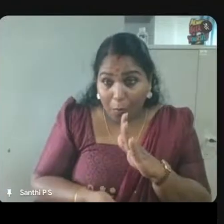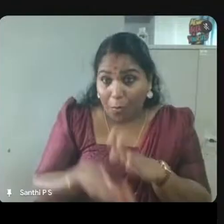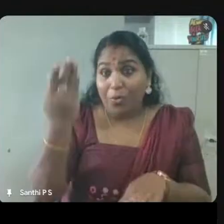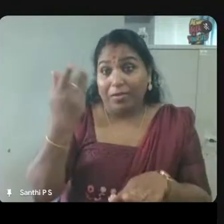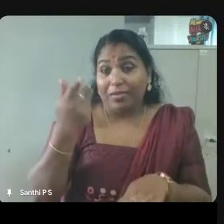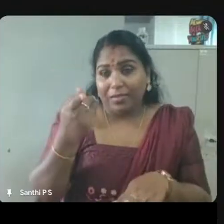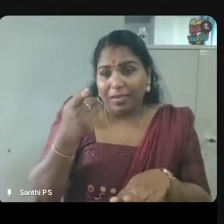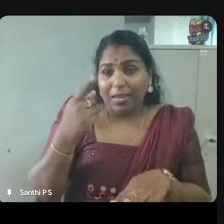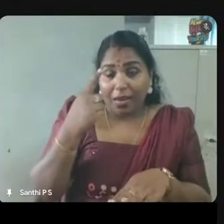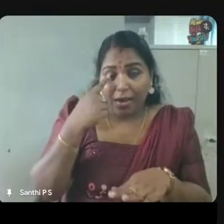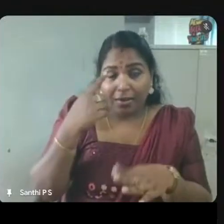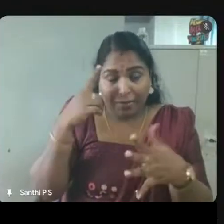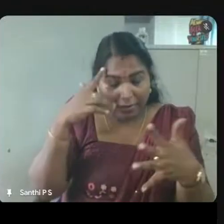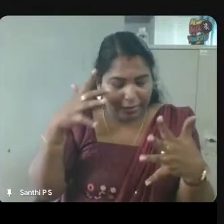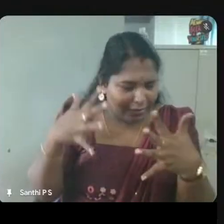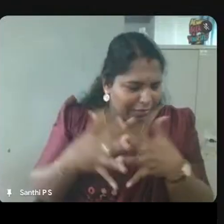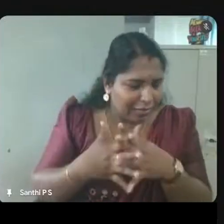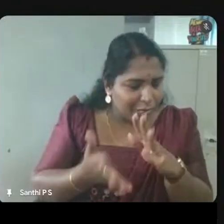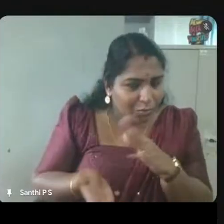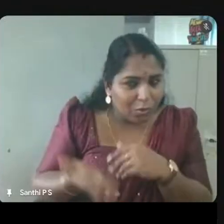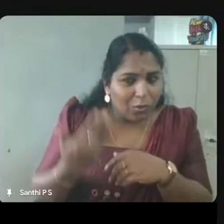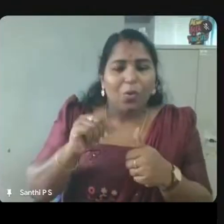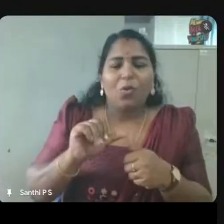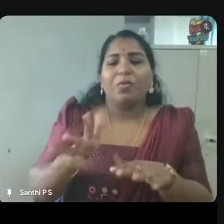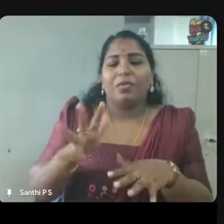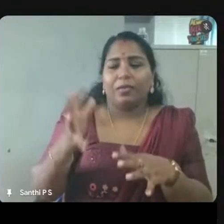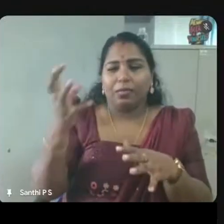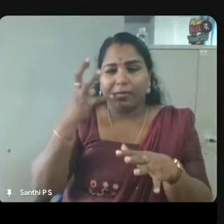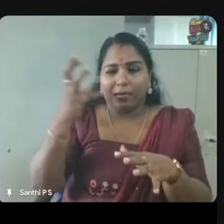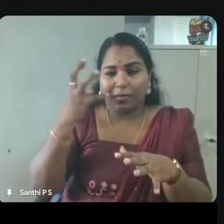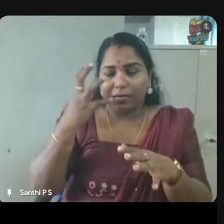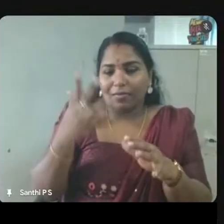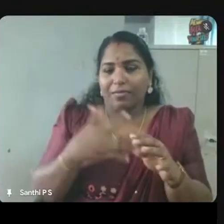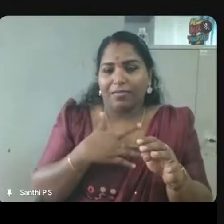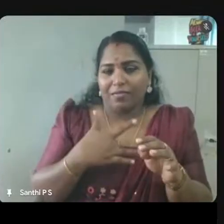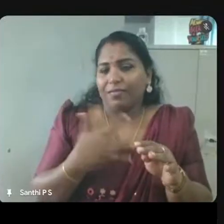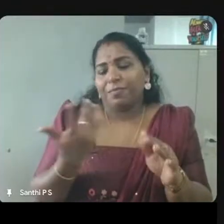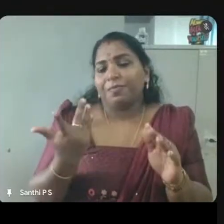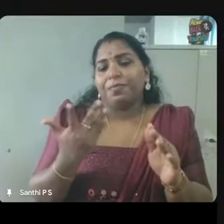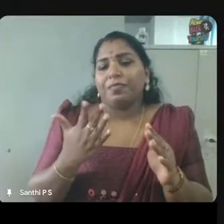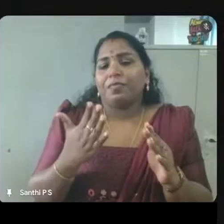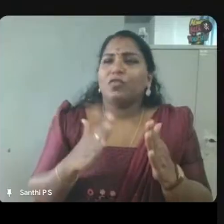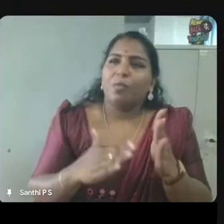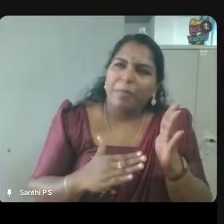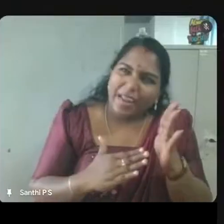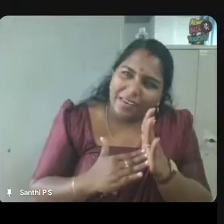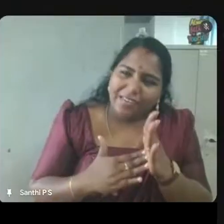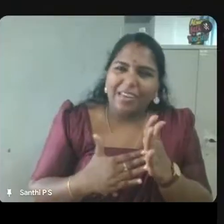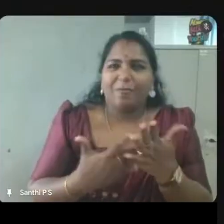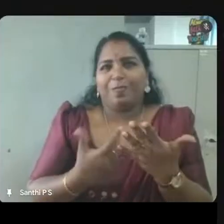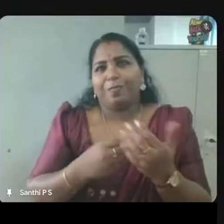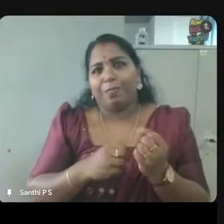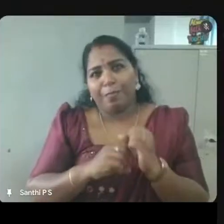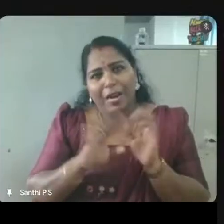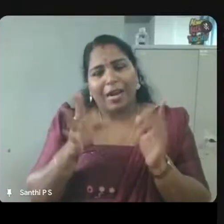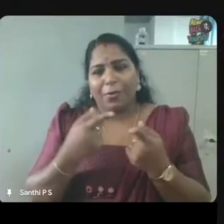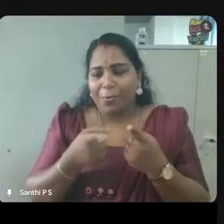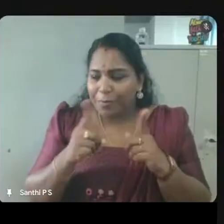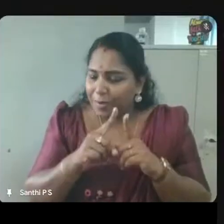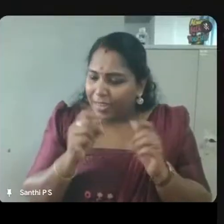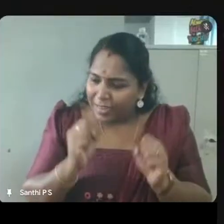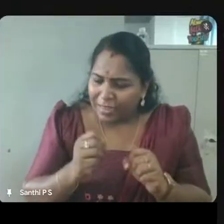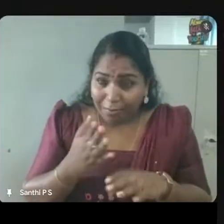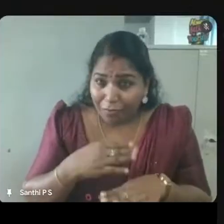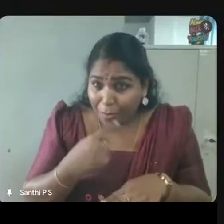ശ്രദ്ധിക്കുക. കുറച്ചൊന്ന് തണുപ്പൊക്കെ വെച്ച് കൊടുക്കുക, ഞാൻ പറഞ്ഞ പോലെ ബ്രേക്ക് എടുക്കുക, നല്ല വെളിച്ചമുള്ള മുറിയിലിരിക്കുക, അങ്ങനത്തെ ആ പറഞ്ഞ എല്ലാ കാര്യങ്ങളും ശ്രദ്ധിക്കുക. നമുക്ക് ഈവൻ